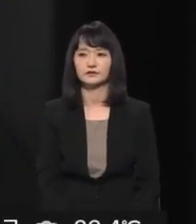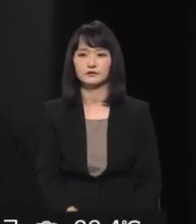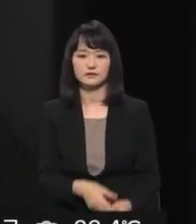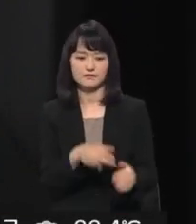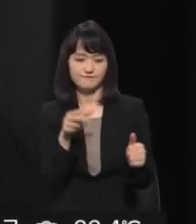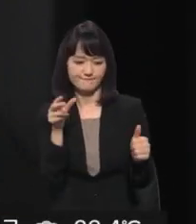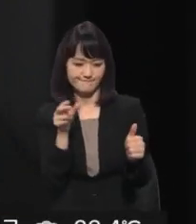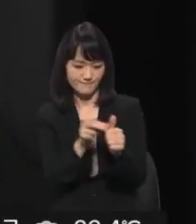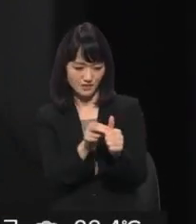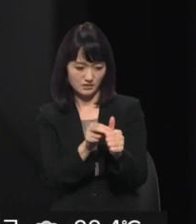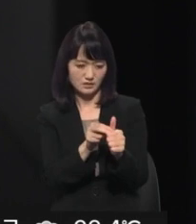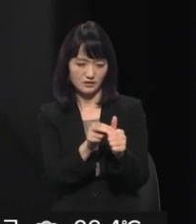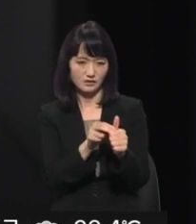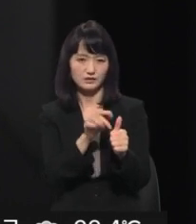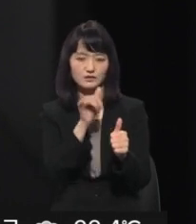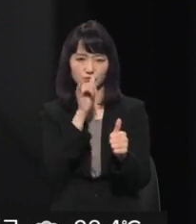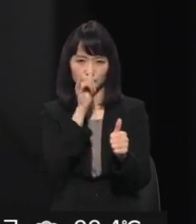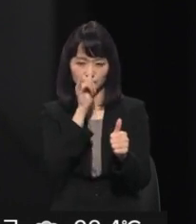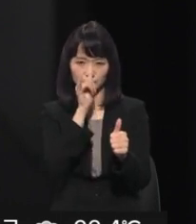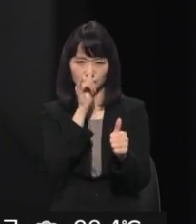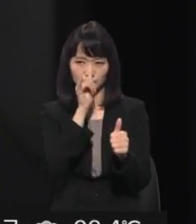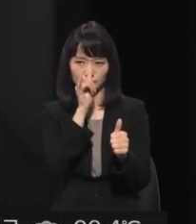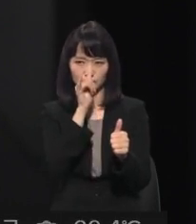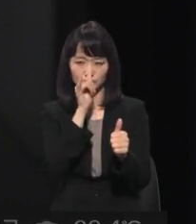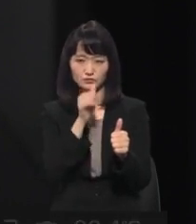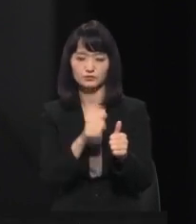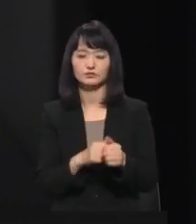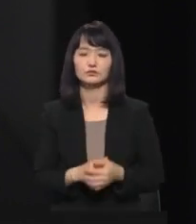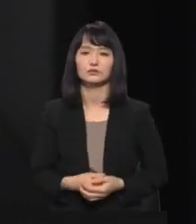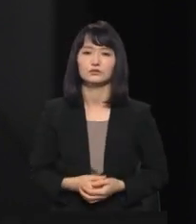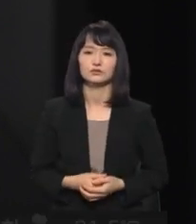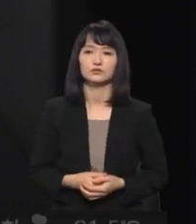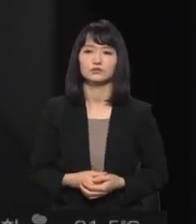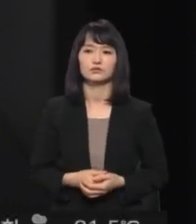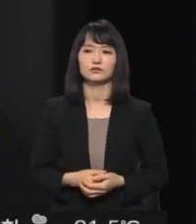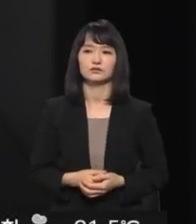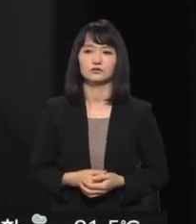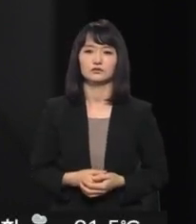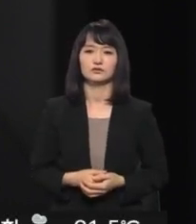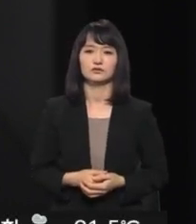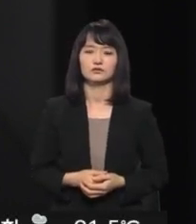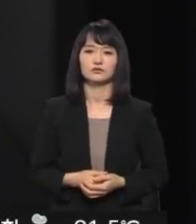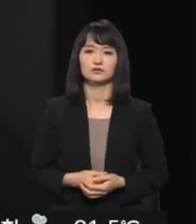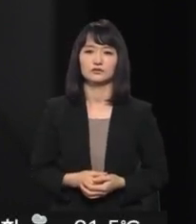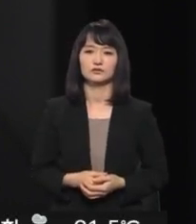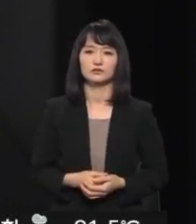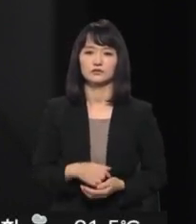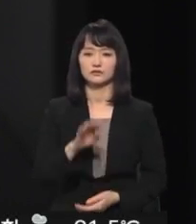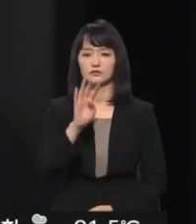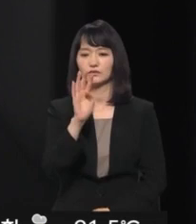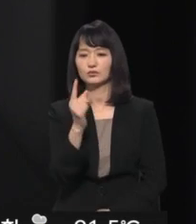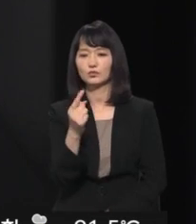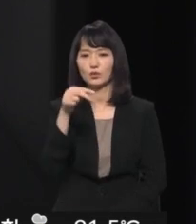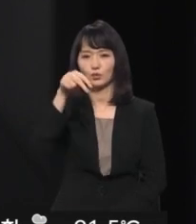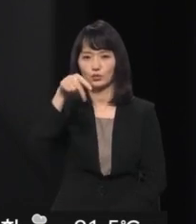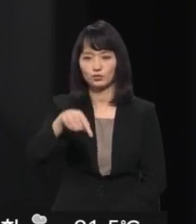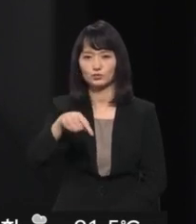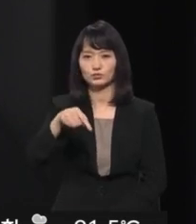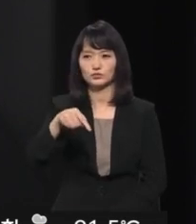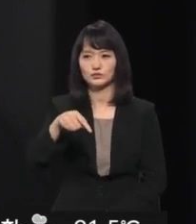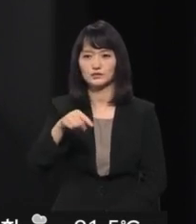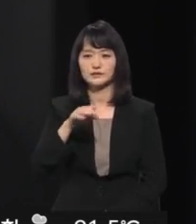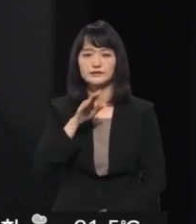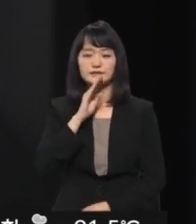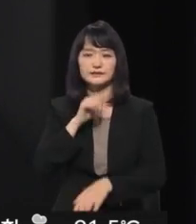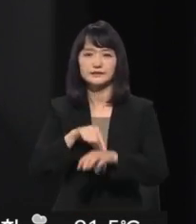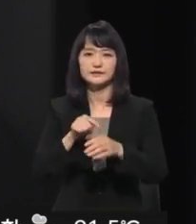가지고 있고 뭐 하면서 굉장히 논란이 되니까 항상 그 어리니까 보수 진영이 어떤 진심을 얻어 내기 위해선